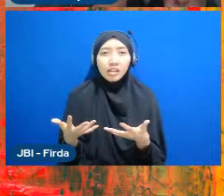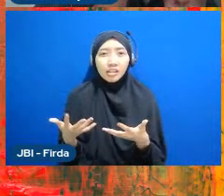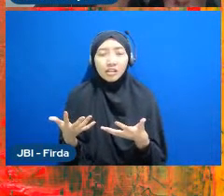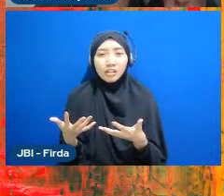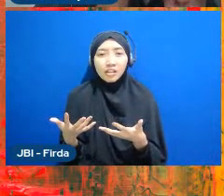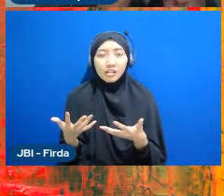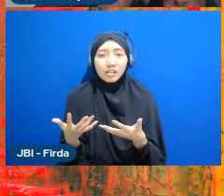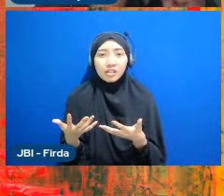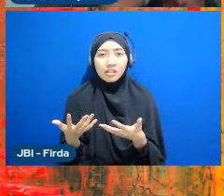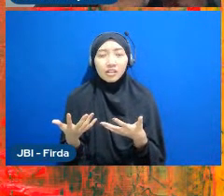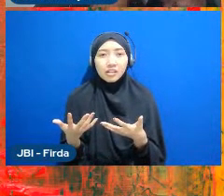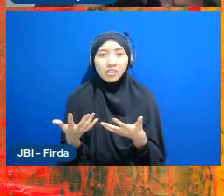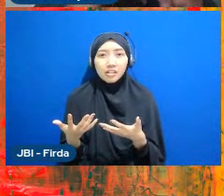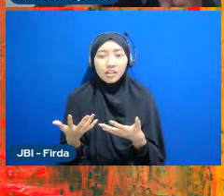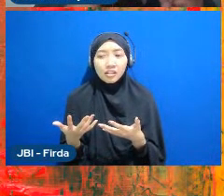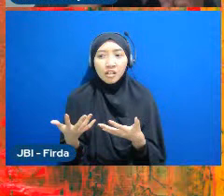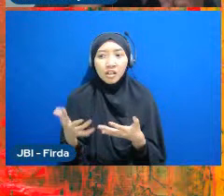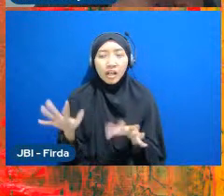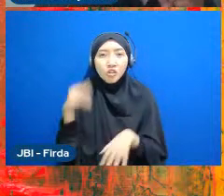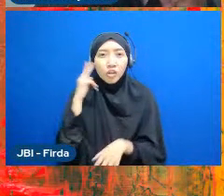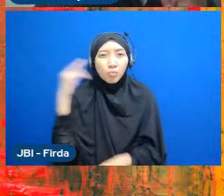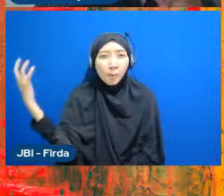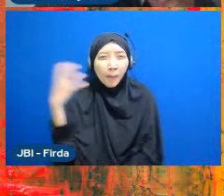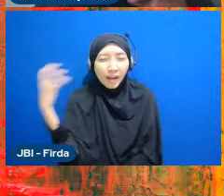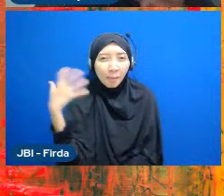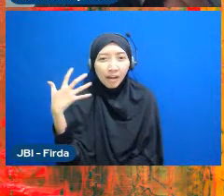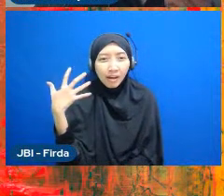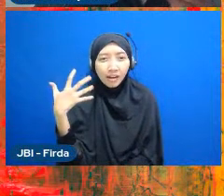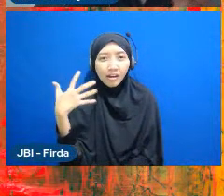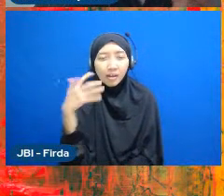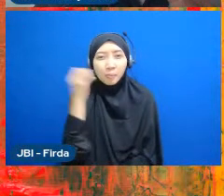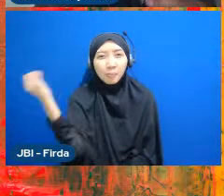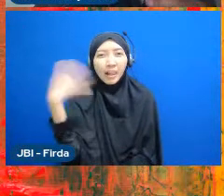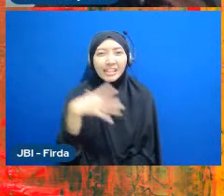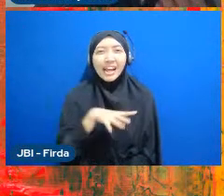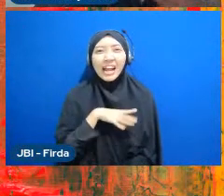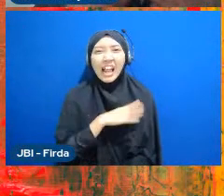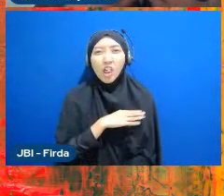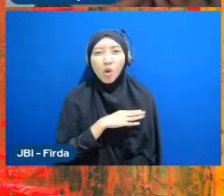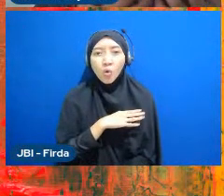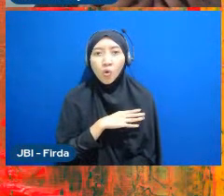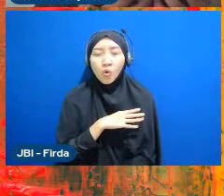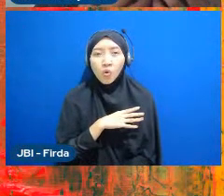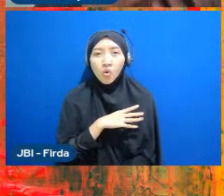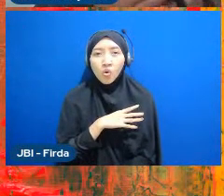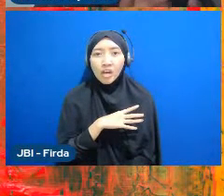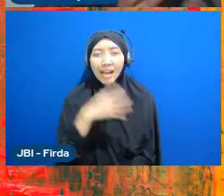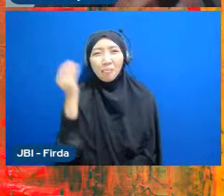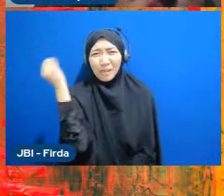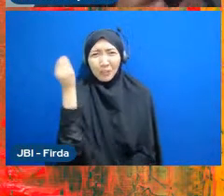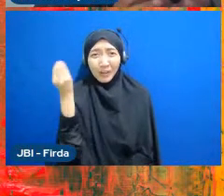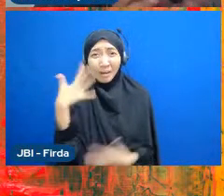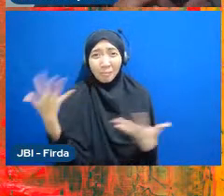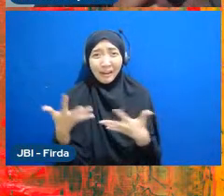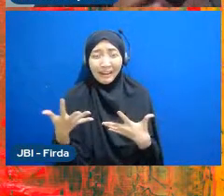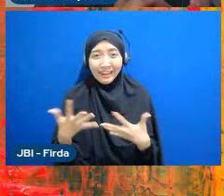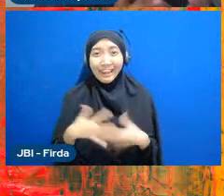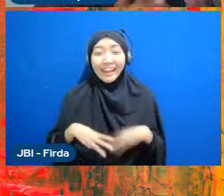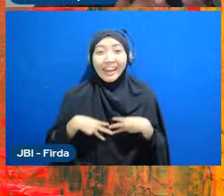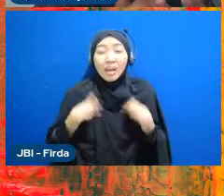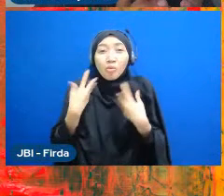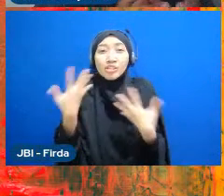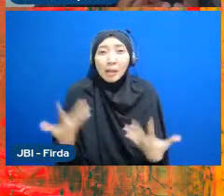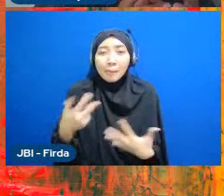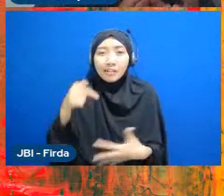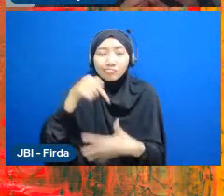namanya dimarahin sama ibunya, katanya galau, bingung kan gitu kan. Nah, PR-nya adalah tahu nih emosi apa sih yang